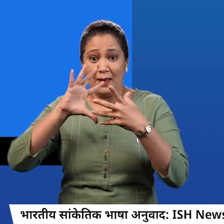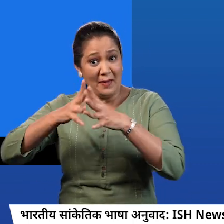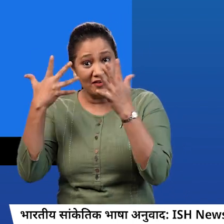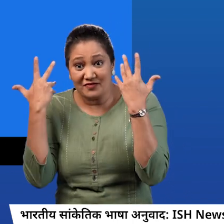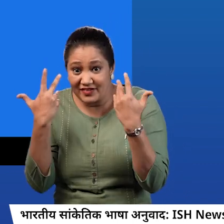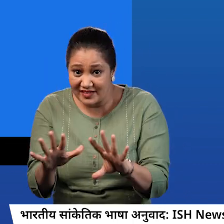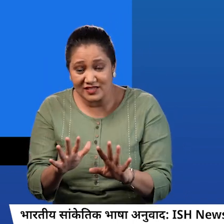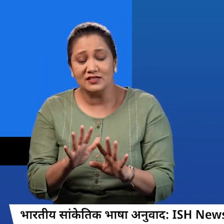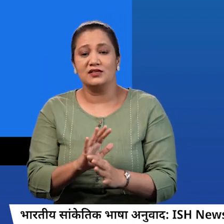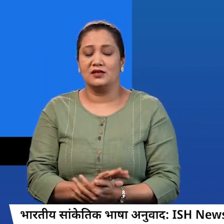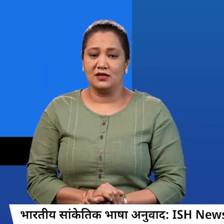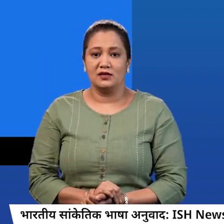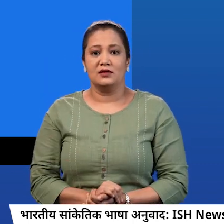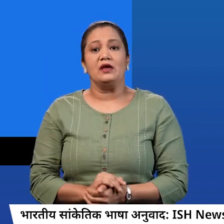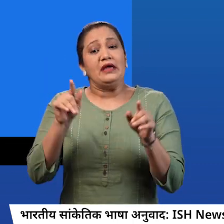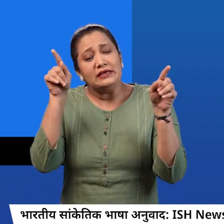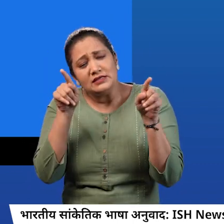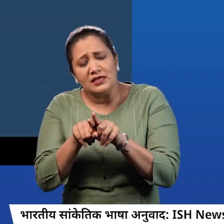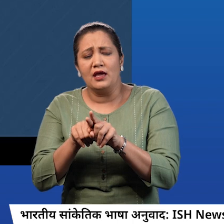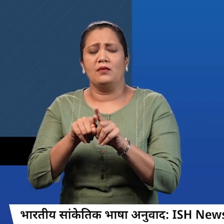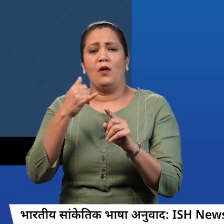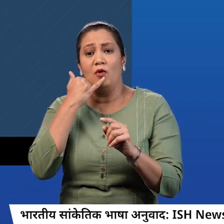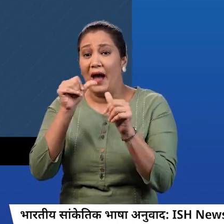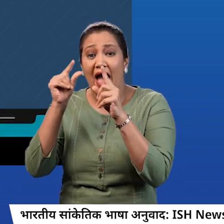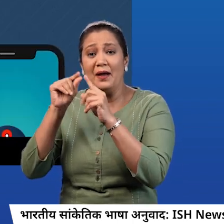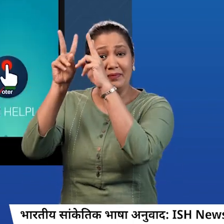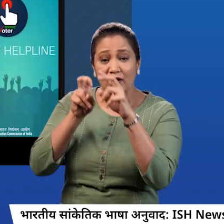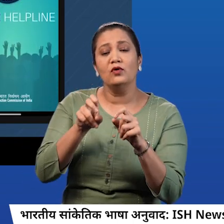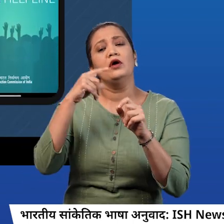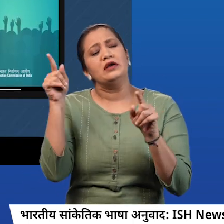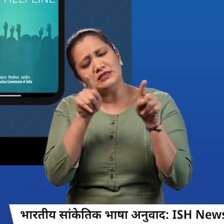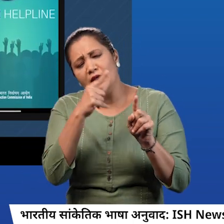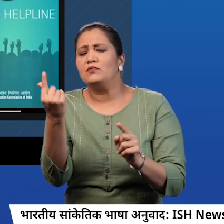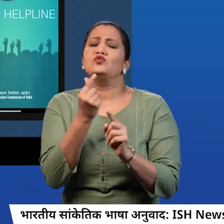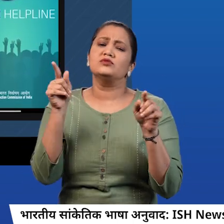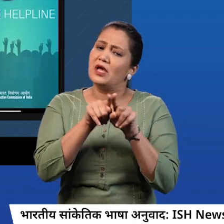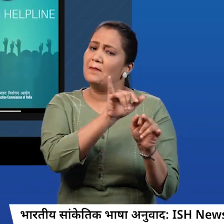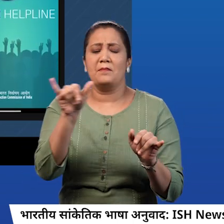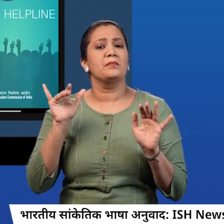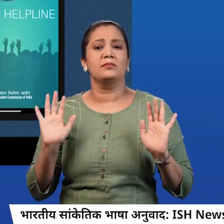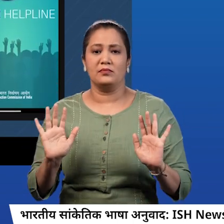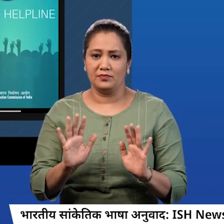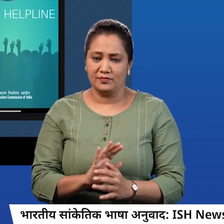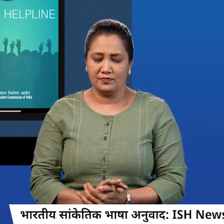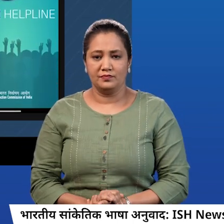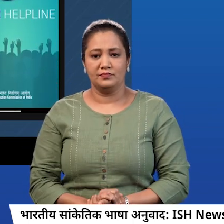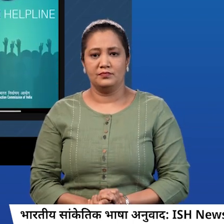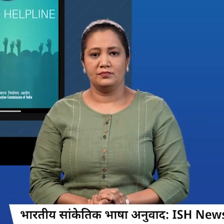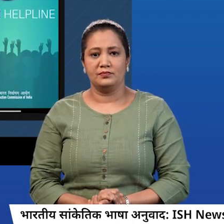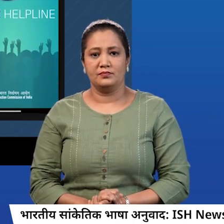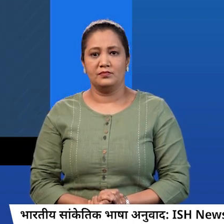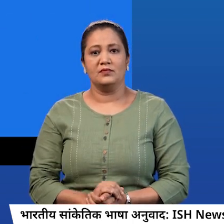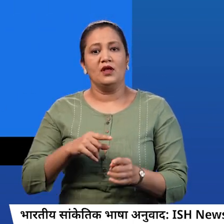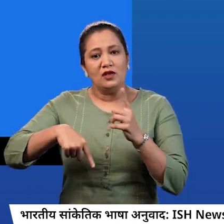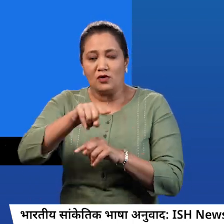voters.eci.gov.in हे संकेतस्थळ वापरण्यासाठी जे खातं आपण तयार केलंय तेच खातं वापरून तुम्ही वोटर हेल्पलाईन या मोबाईल ॲपवरच्या सेवांचाही लाभ घेऊ